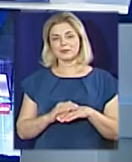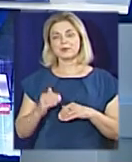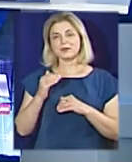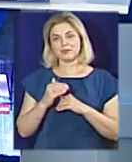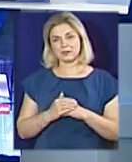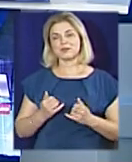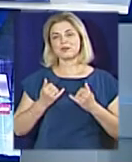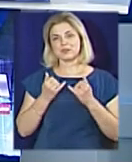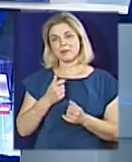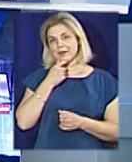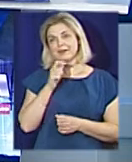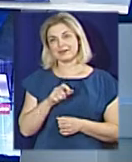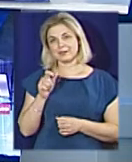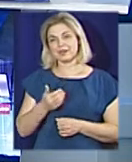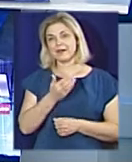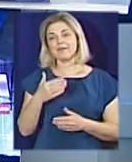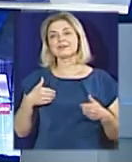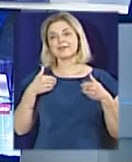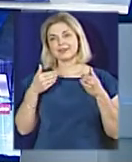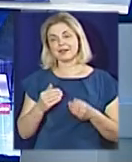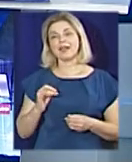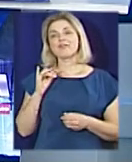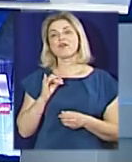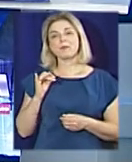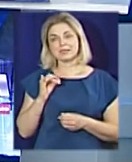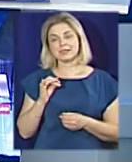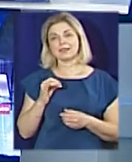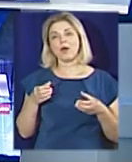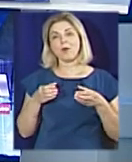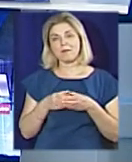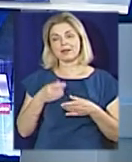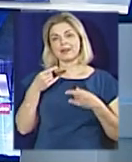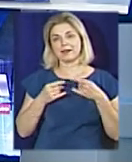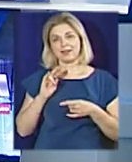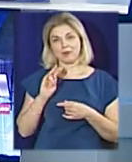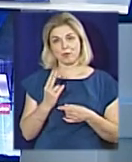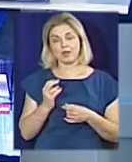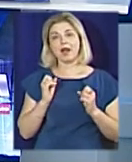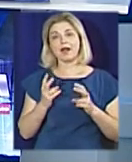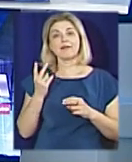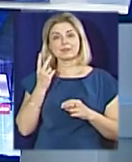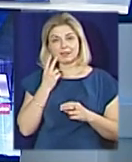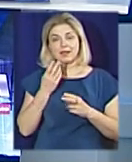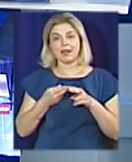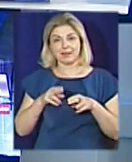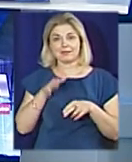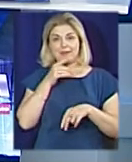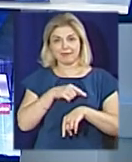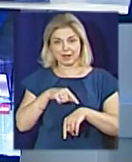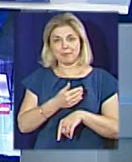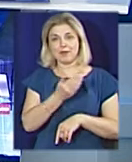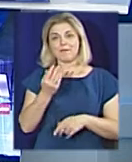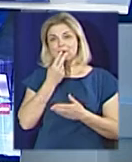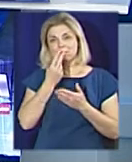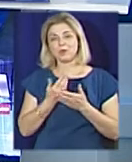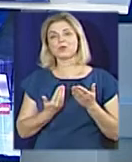Доброго вечора, шановні телеглядачі! Вас вітає інформаційна команда телеканалу «Миколаїв». Як завжди у цій порі ви дивитесь телевізійні новини Миколаївщини в